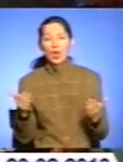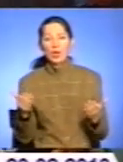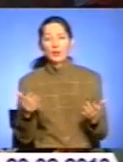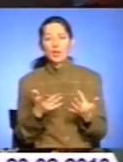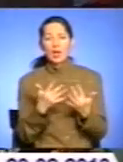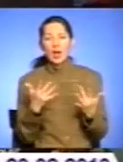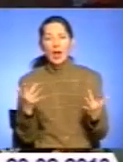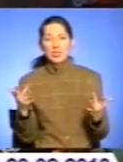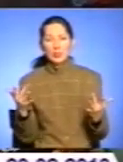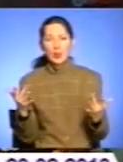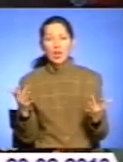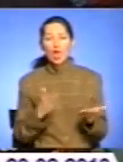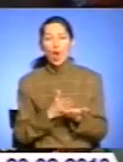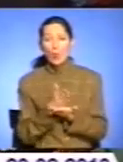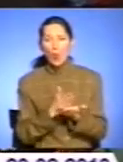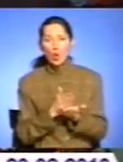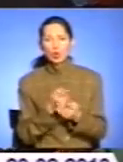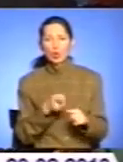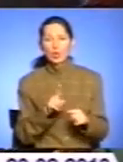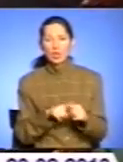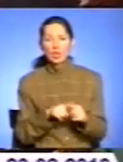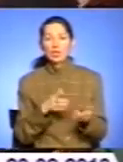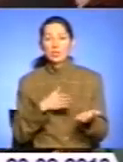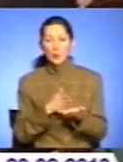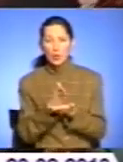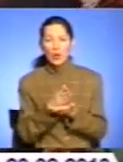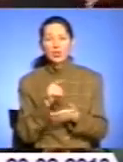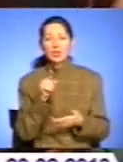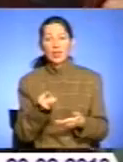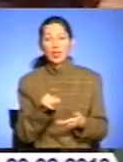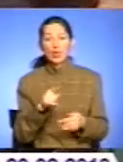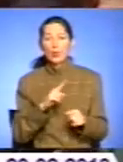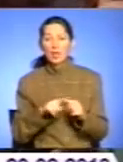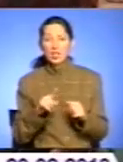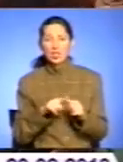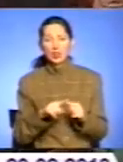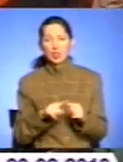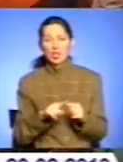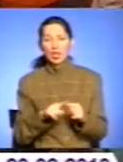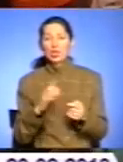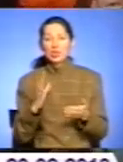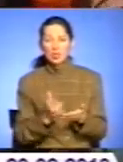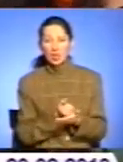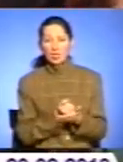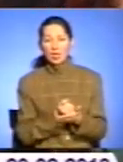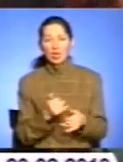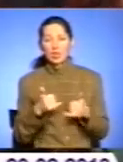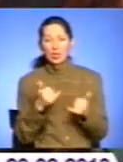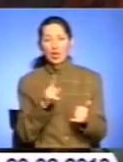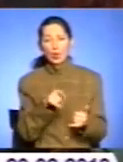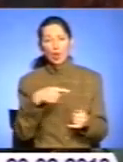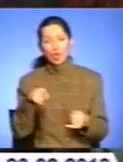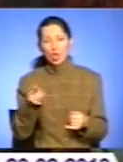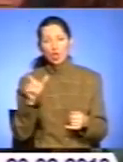аспект послуг, які спрямовані на те, щоб якнайшвидше знайти для того чи